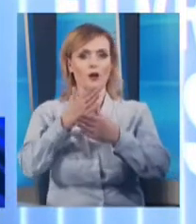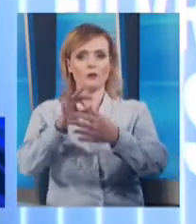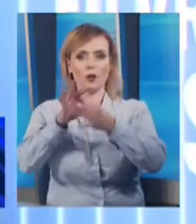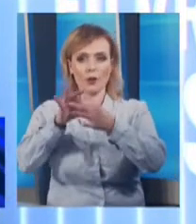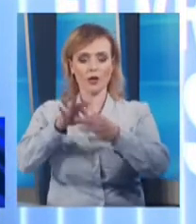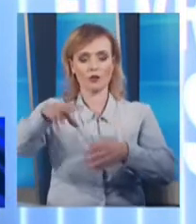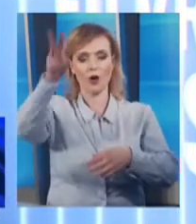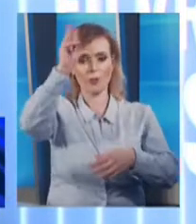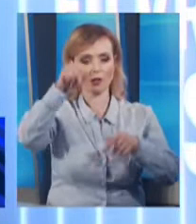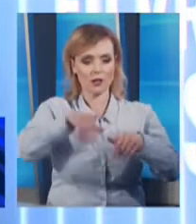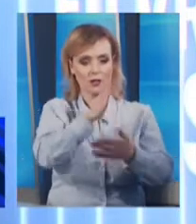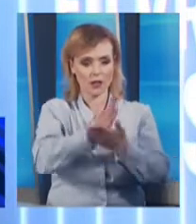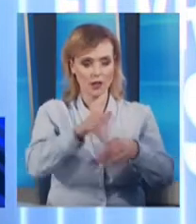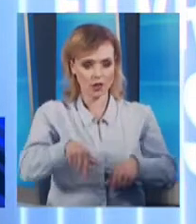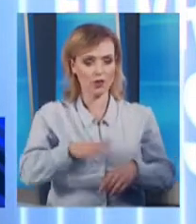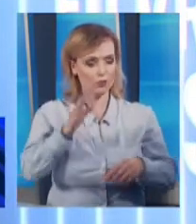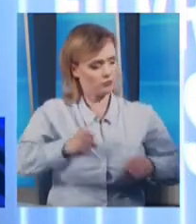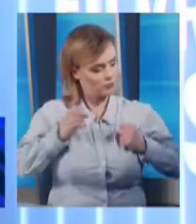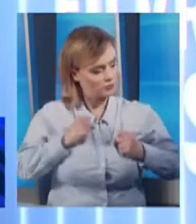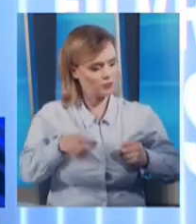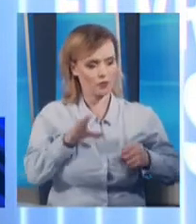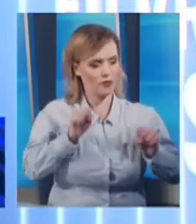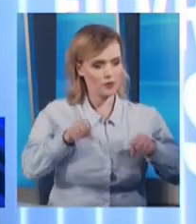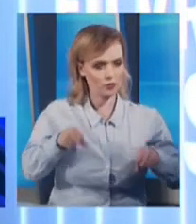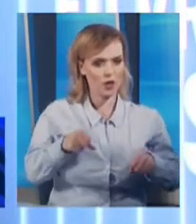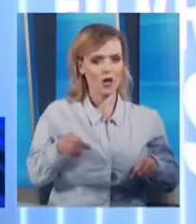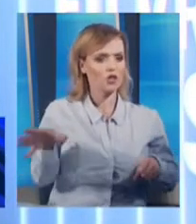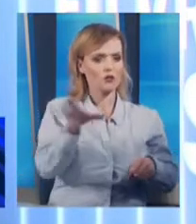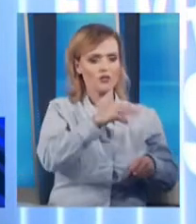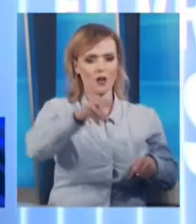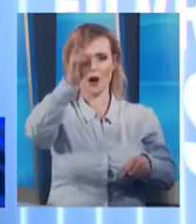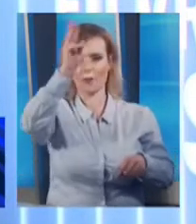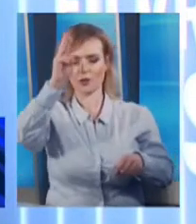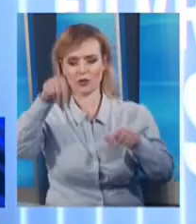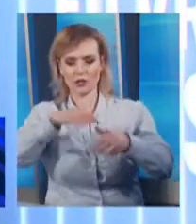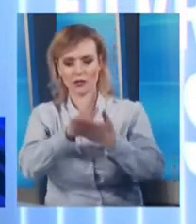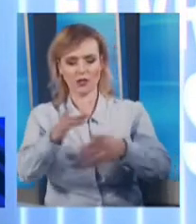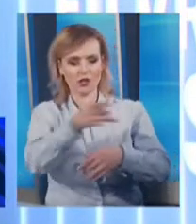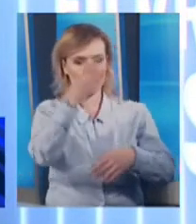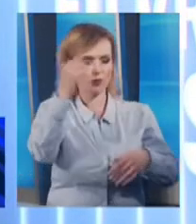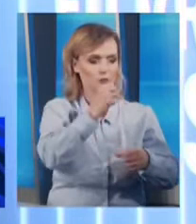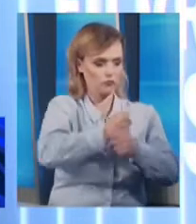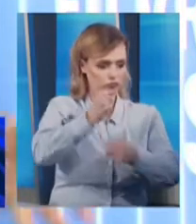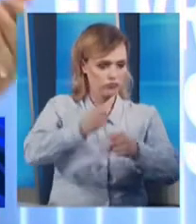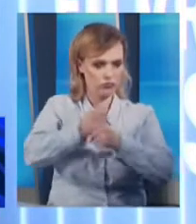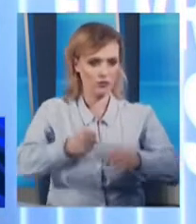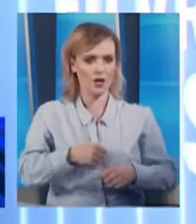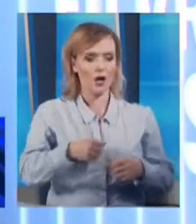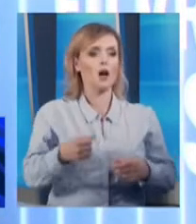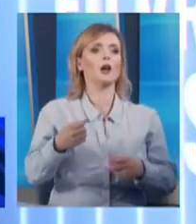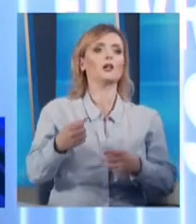care îmi dau demisia imediat, dar voi face tot ce îmi stă în putere ca întreaga diplomație moldovenească să muncească în acest sens, inclusiv în